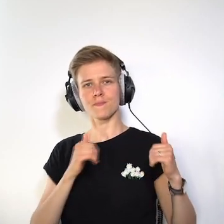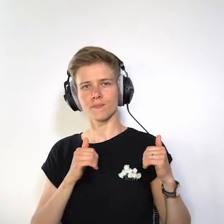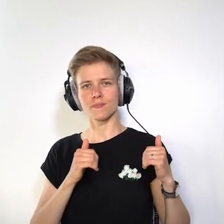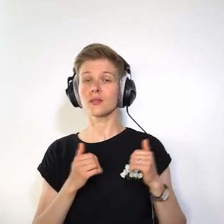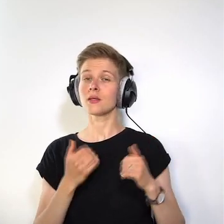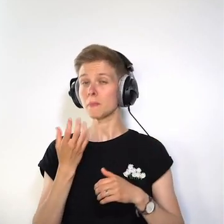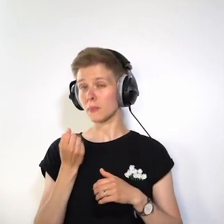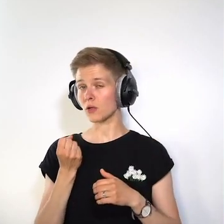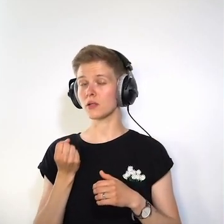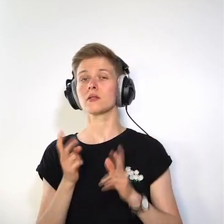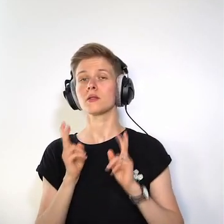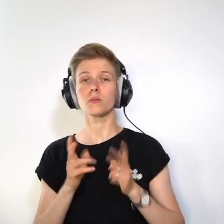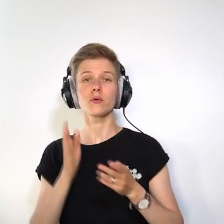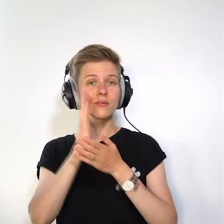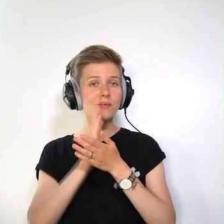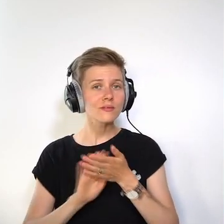mokattua.